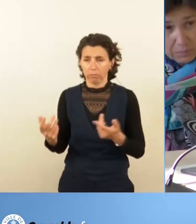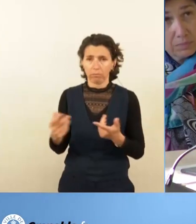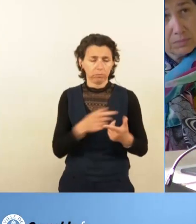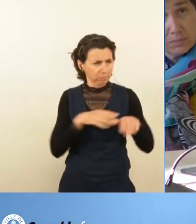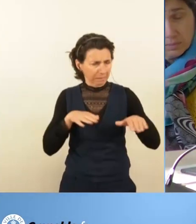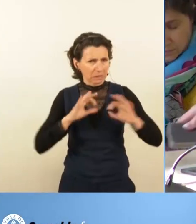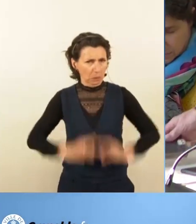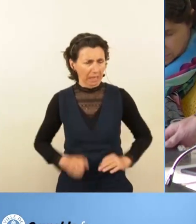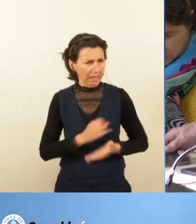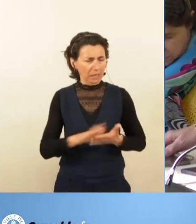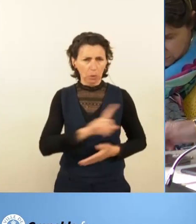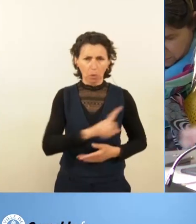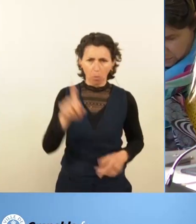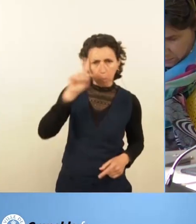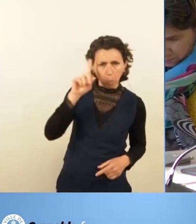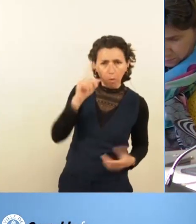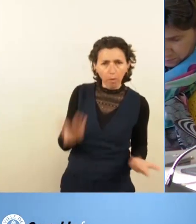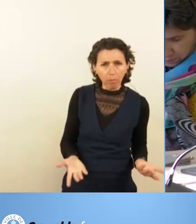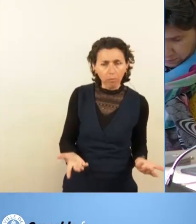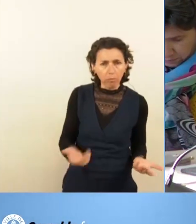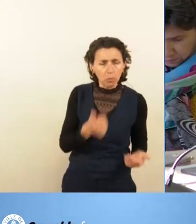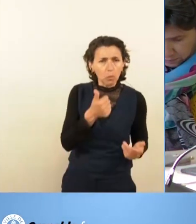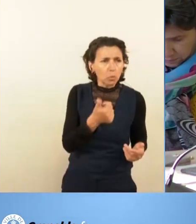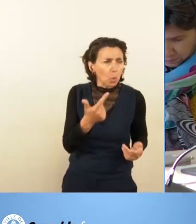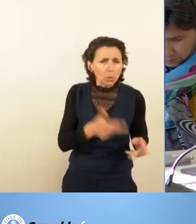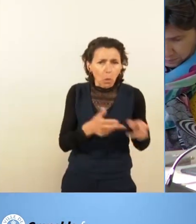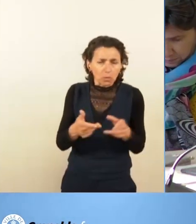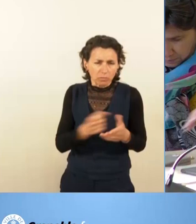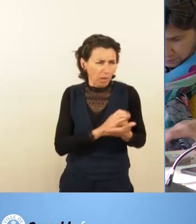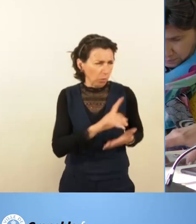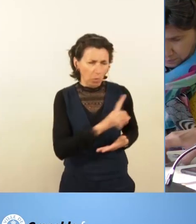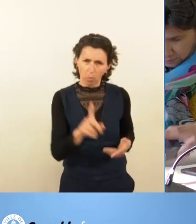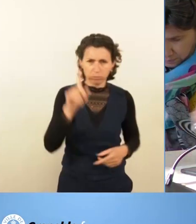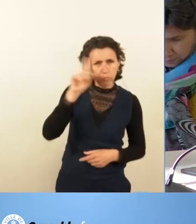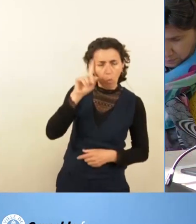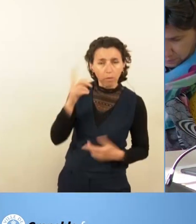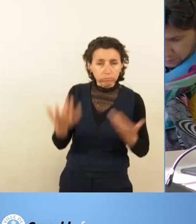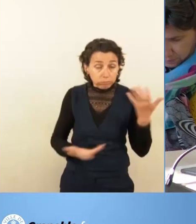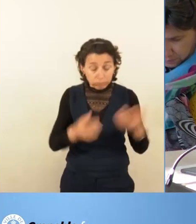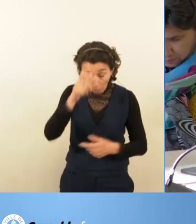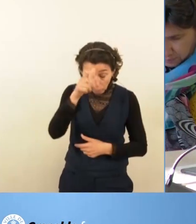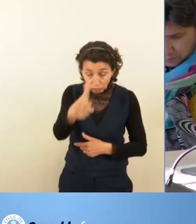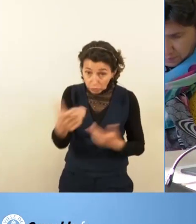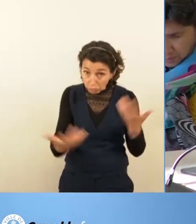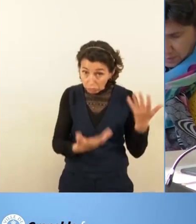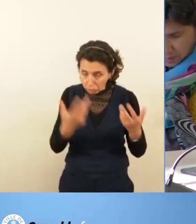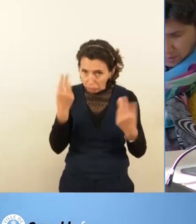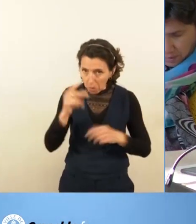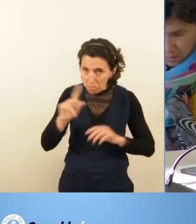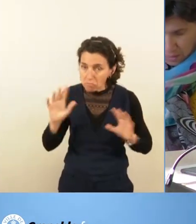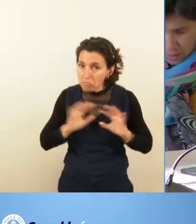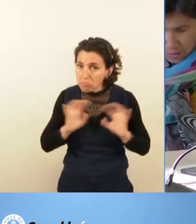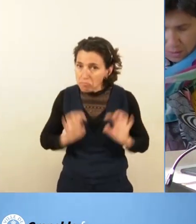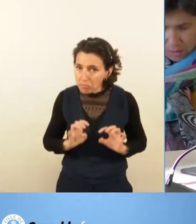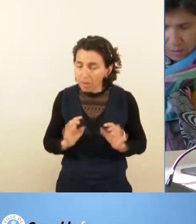du périscolaire sur une ou deux séances nous avons que là nous sommes en grande difficulté par rapport à la logique de cette analyse